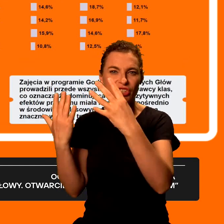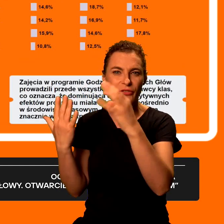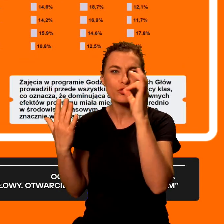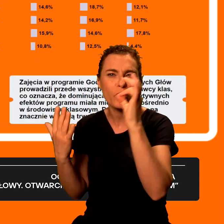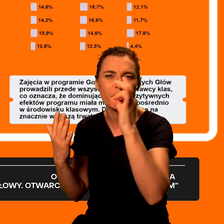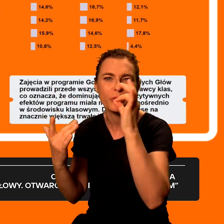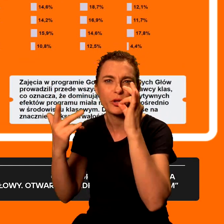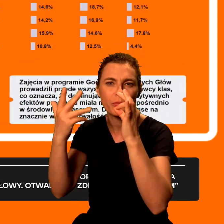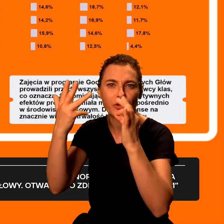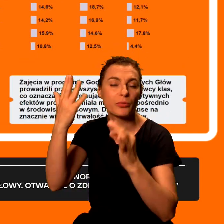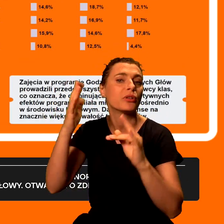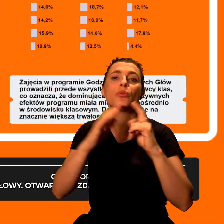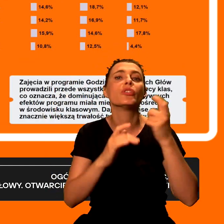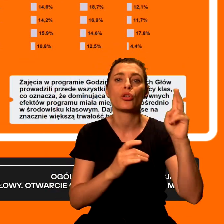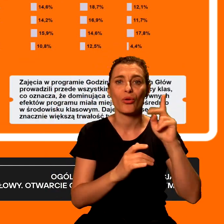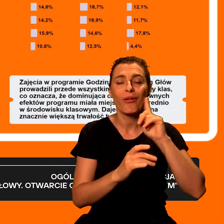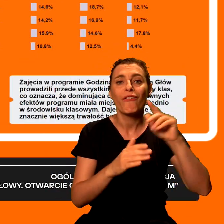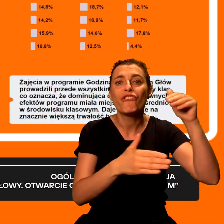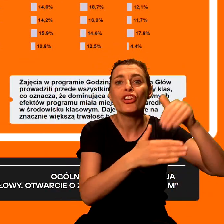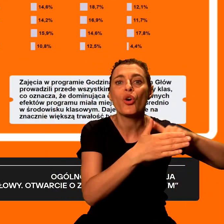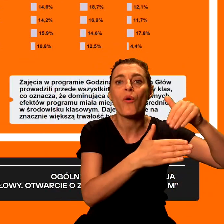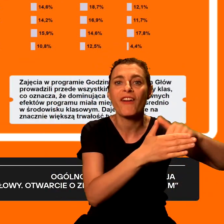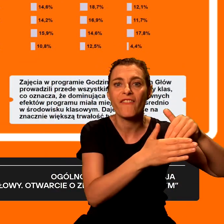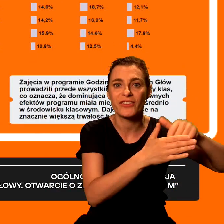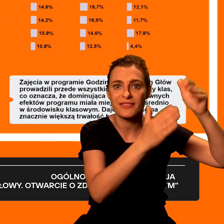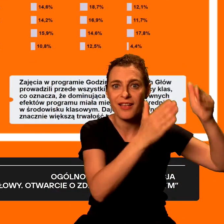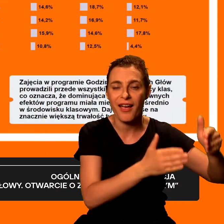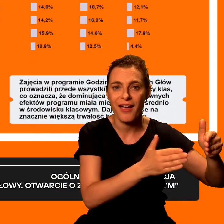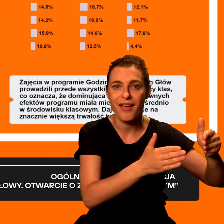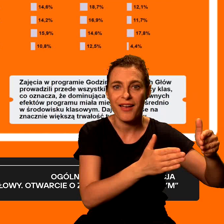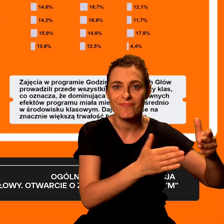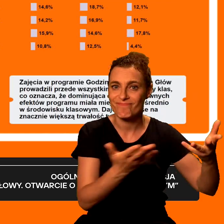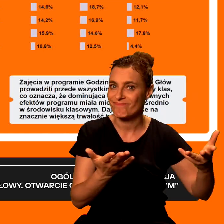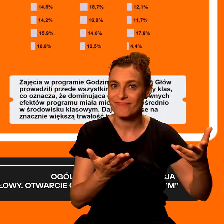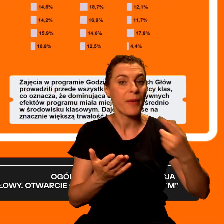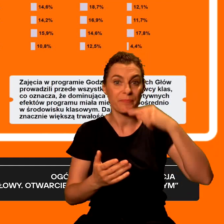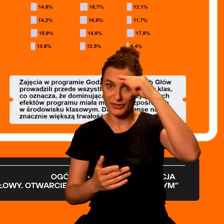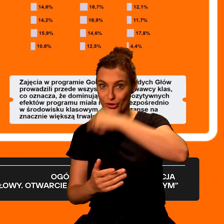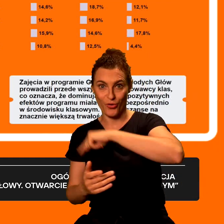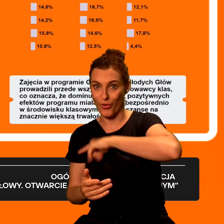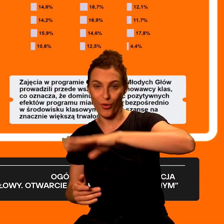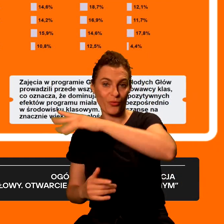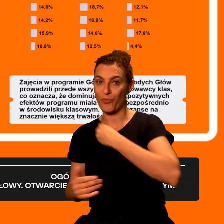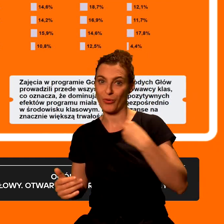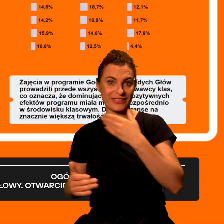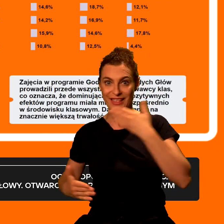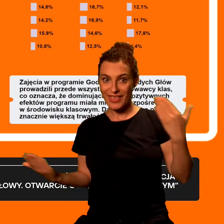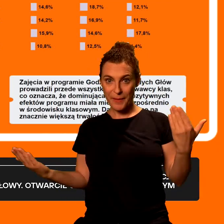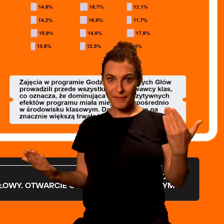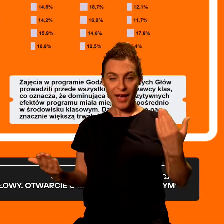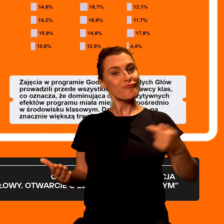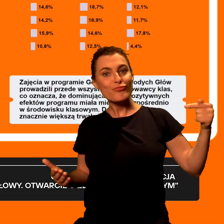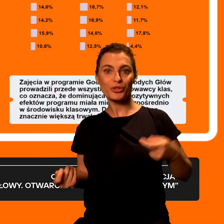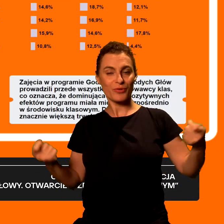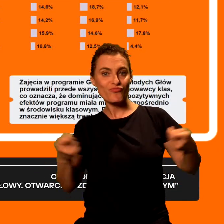to głównie dotyczy wychowawców klas. Czyli zobaczcie, to co powiedziałem o psychologach, nie mamy tylu psychologów, w Polsce nie ma tylu psychologów. Musimy